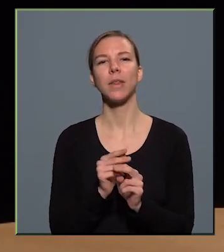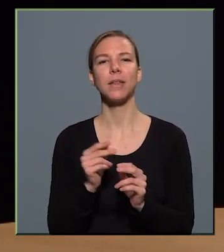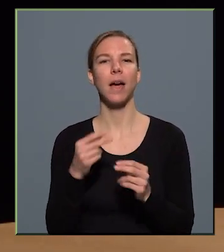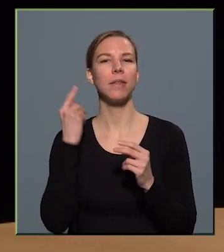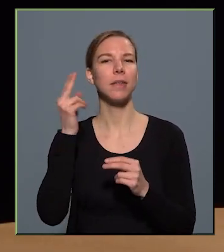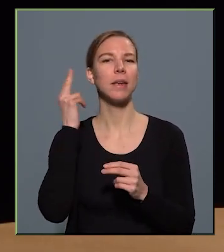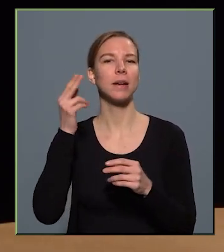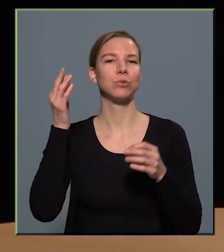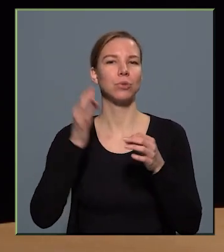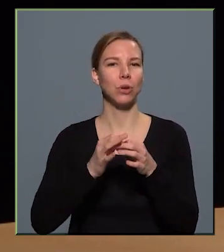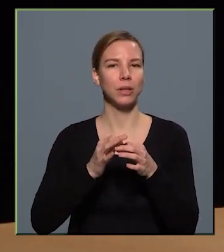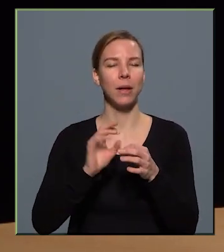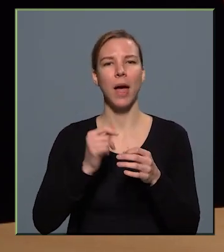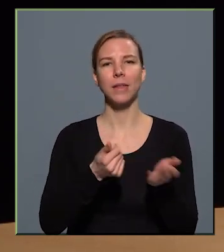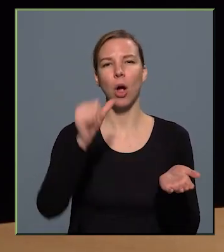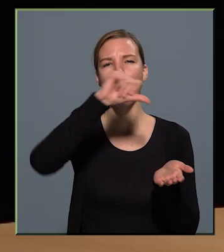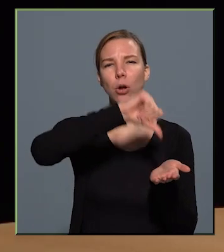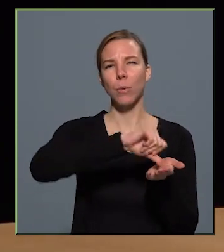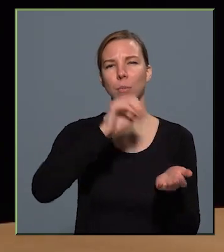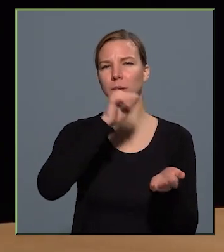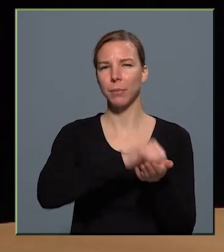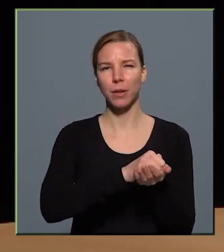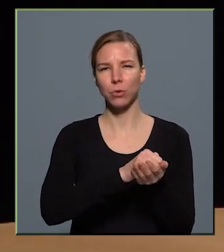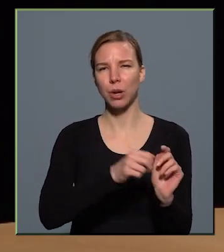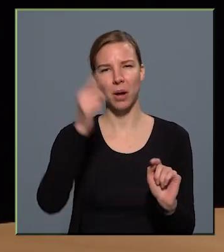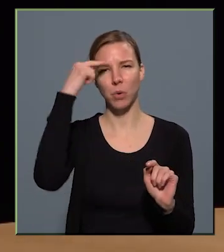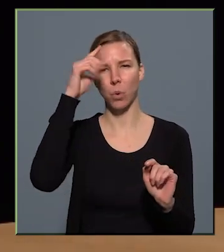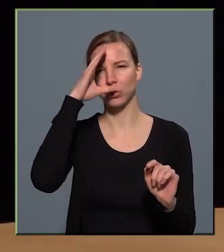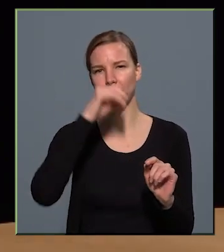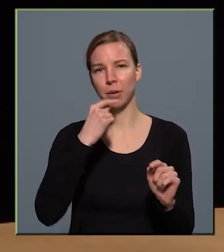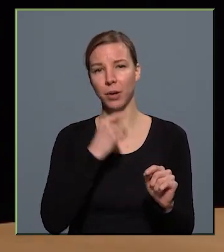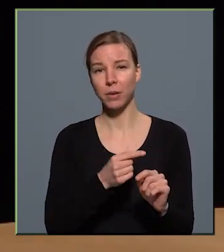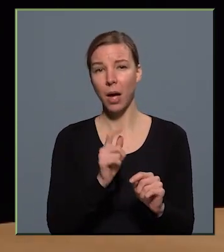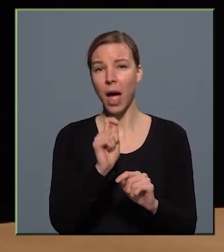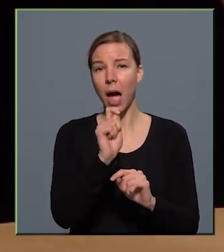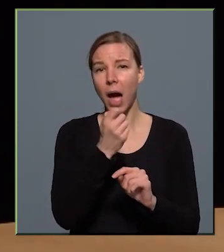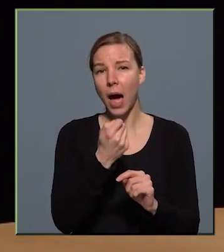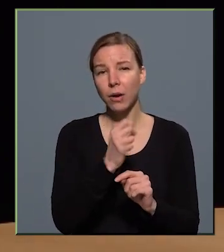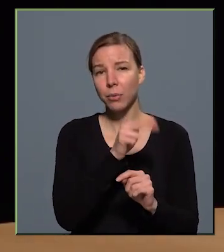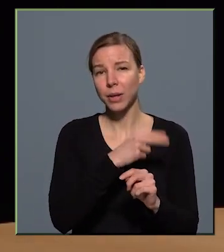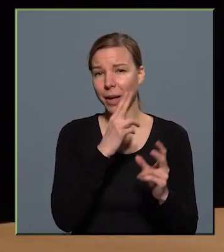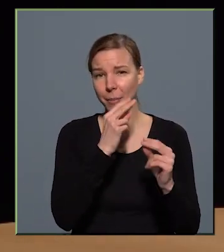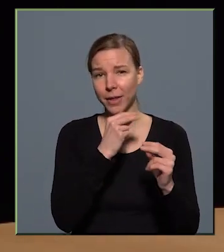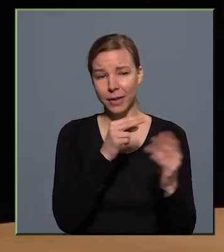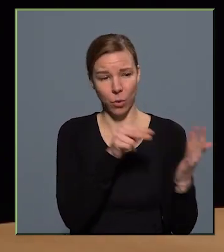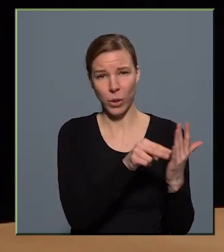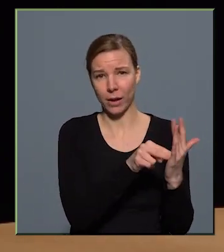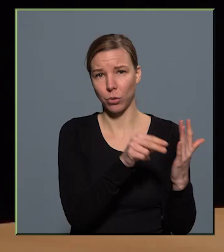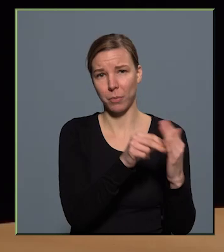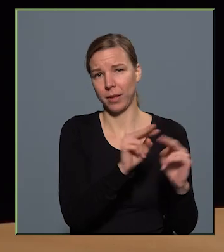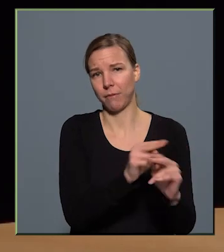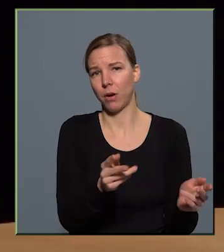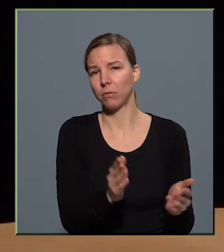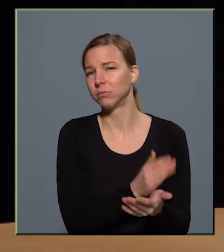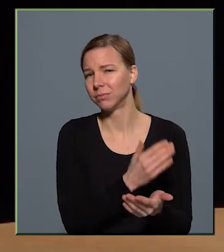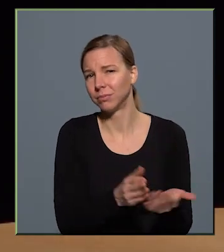egyszer azt mondta a központi bizottságban még régen egy nagyon okos ember erről, hogy hát nem kell beszélni a villamosenergiáról, mert ott van a konnektorban. Tehát, hogy volt egy ilyen